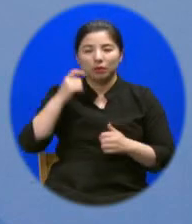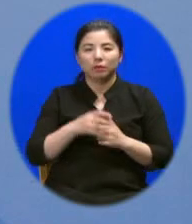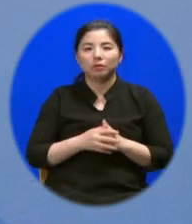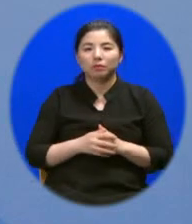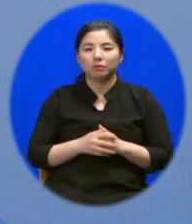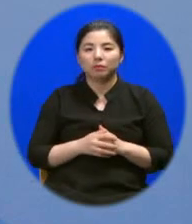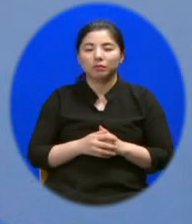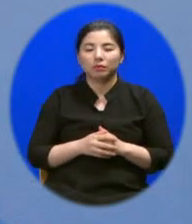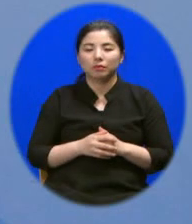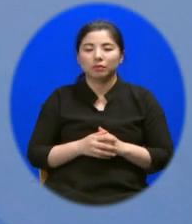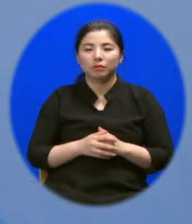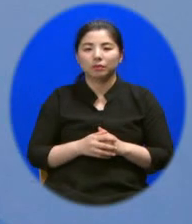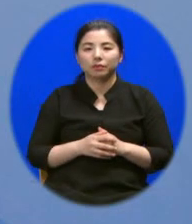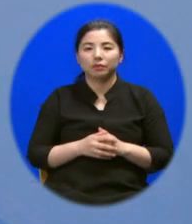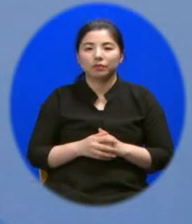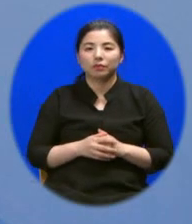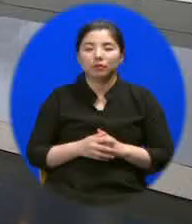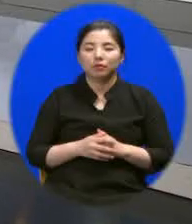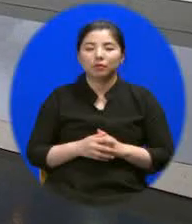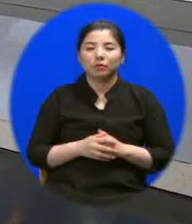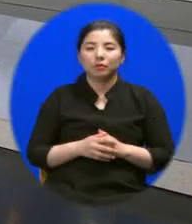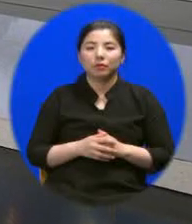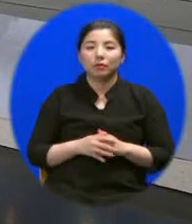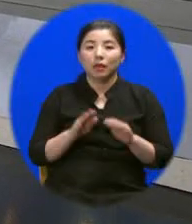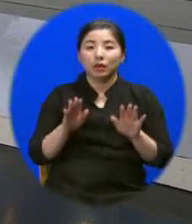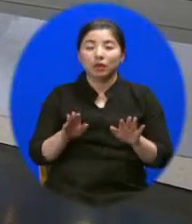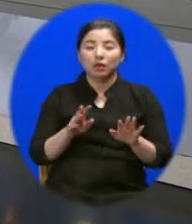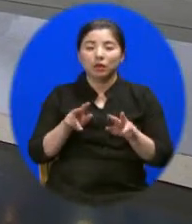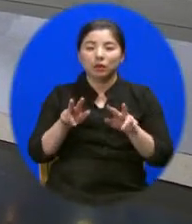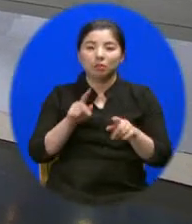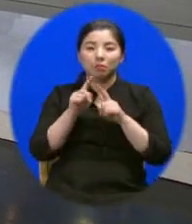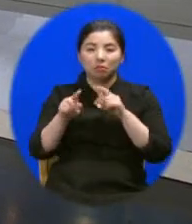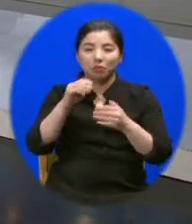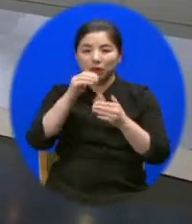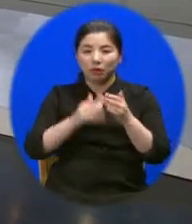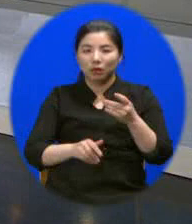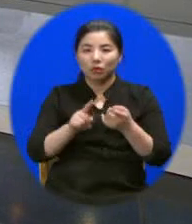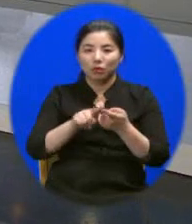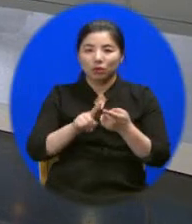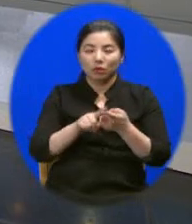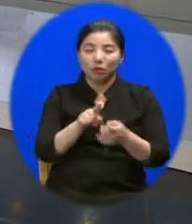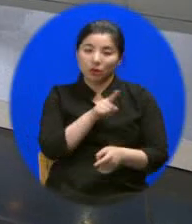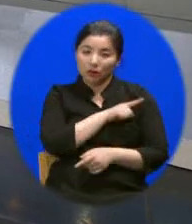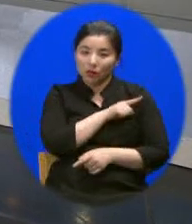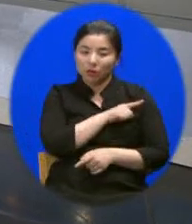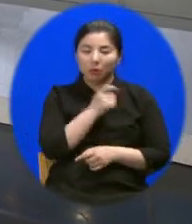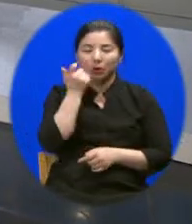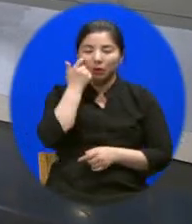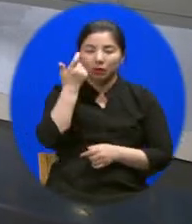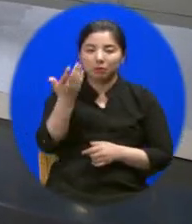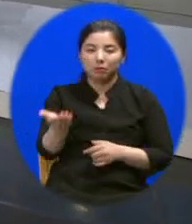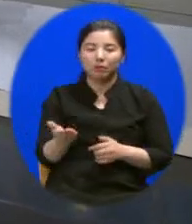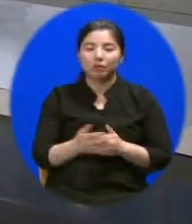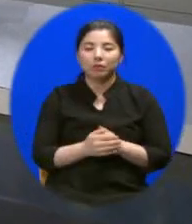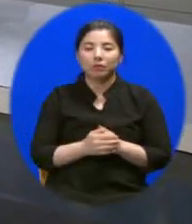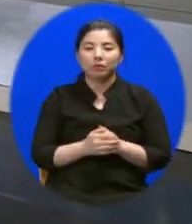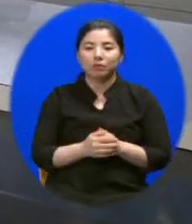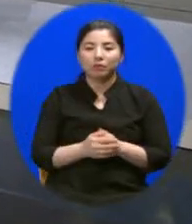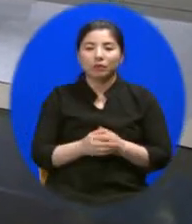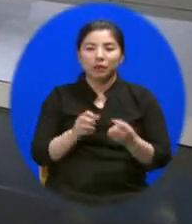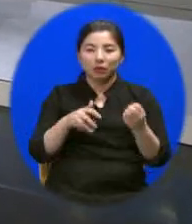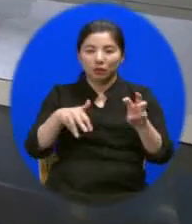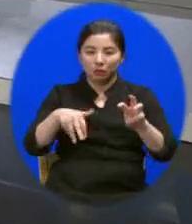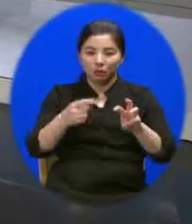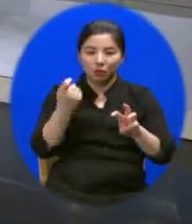합니다 때 이제 방금 말씀하신 내용에 대해서 이 모선 후보가 질문 것을 같습니다 역시 질문은